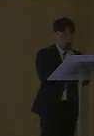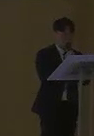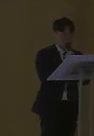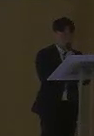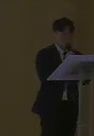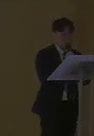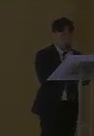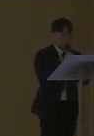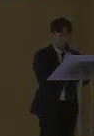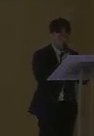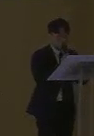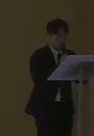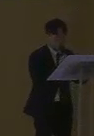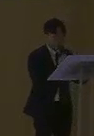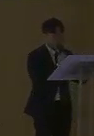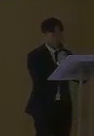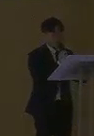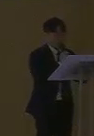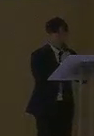기울이시니